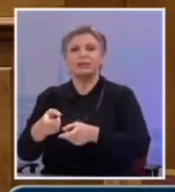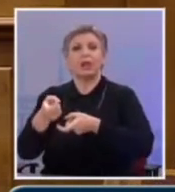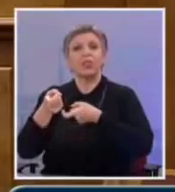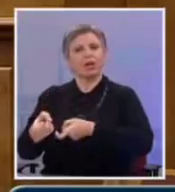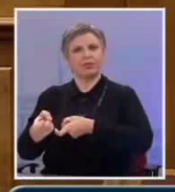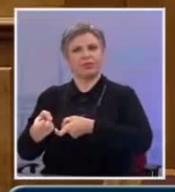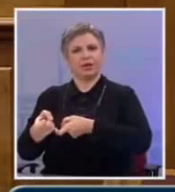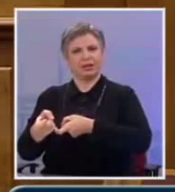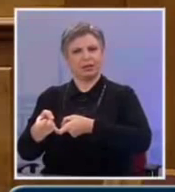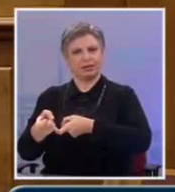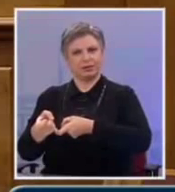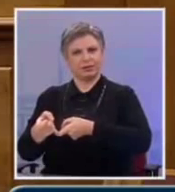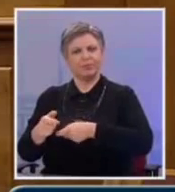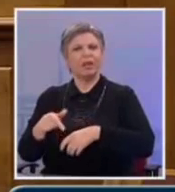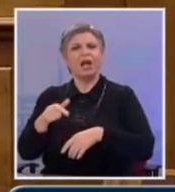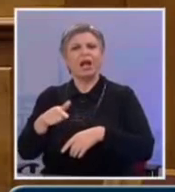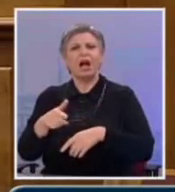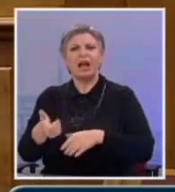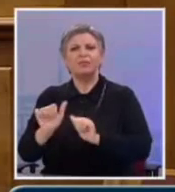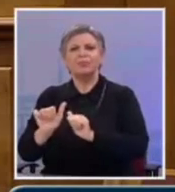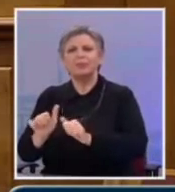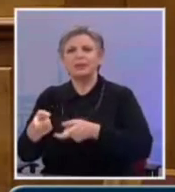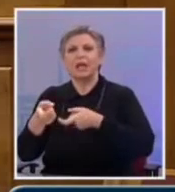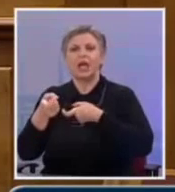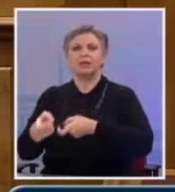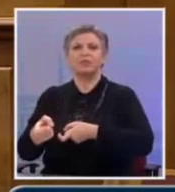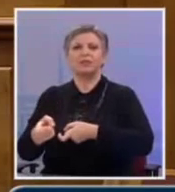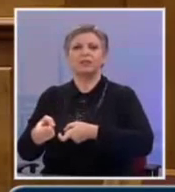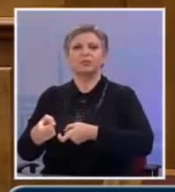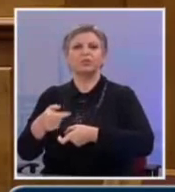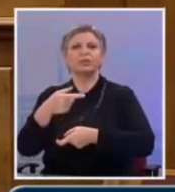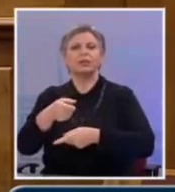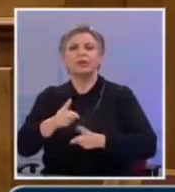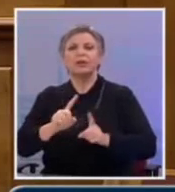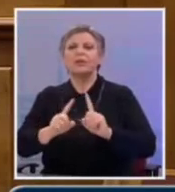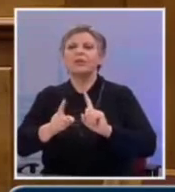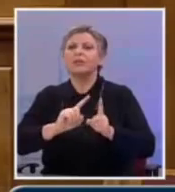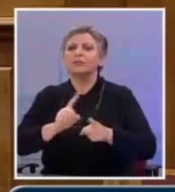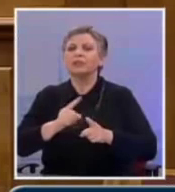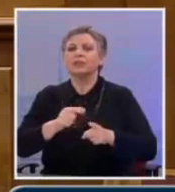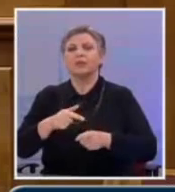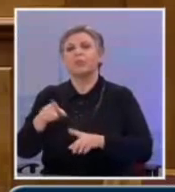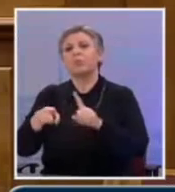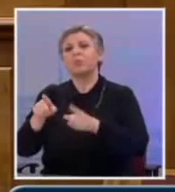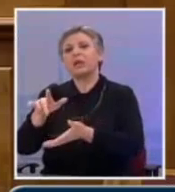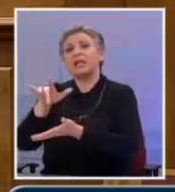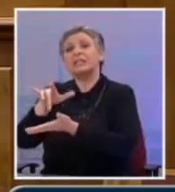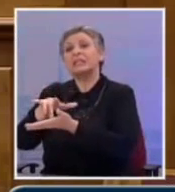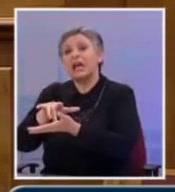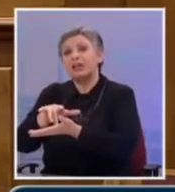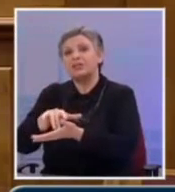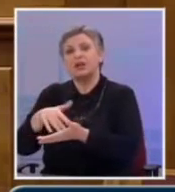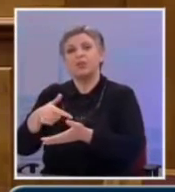Εκβιασμών και πιέσεων σε συνεννόηση λένε με θεσμικά και εξωθεσμικά κέντρα μέσα και έξω από τη